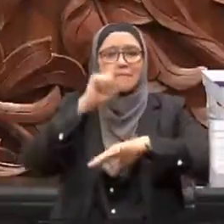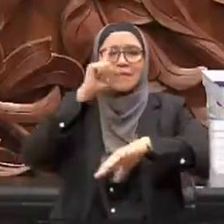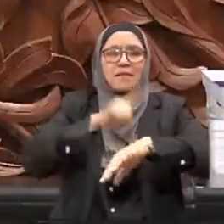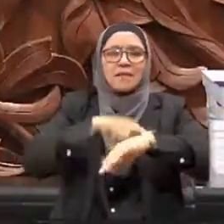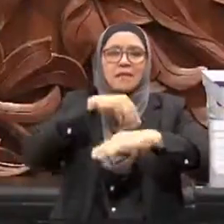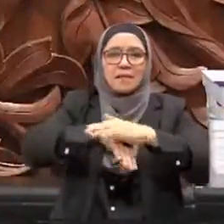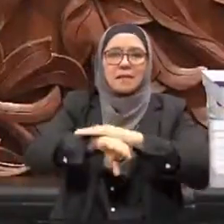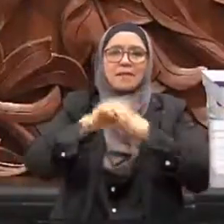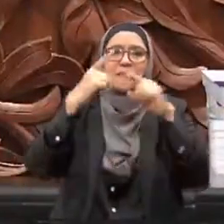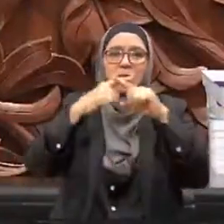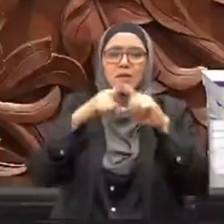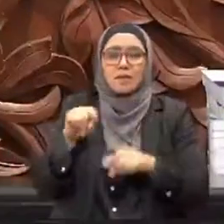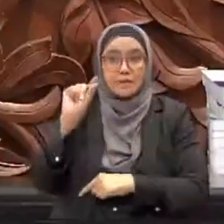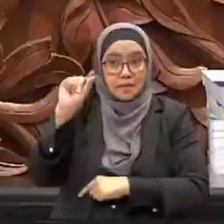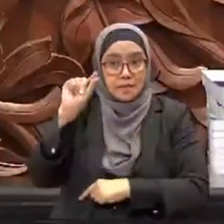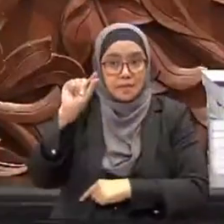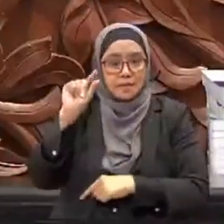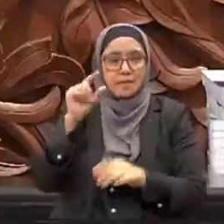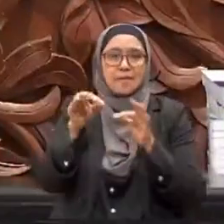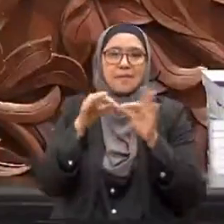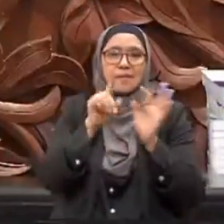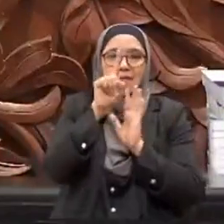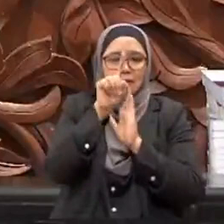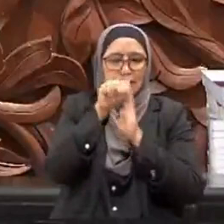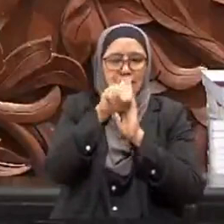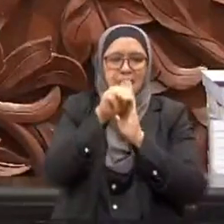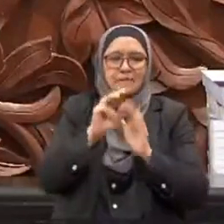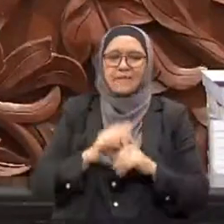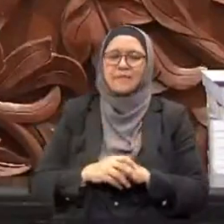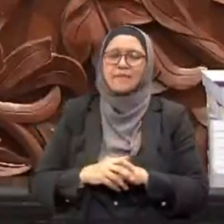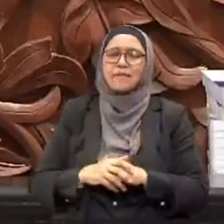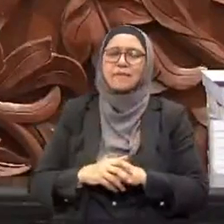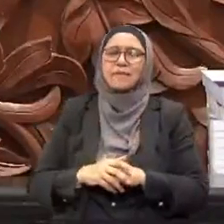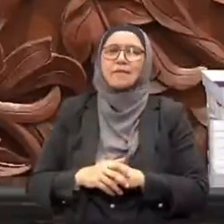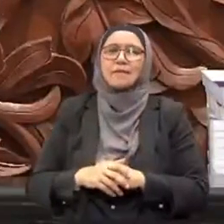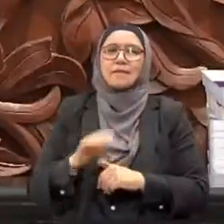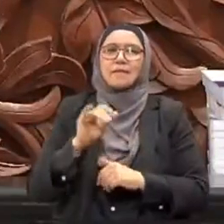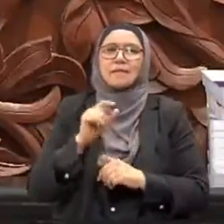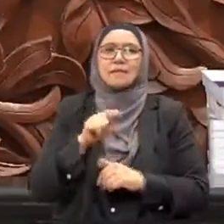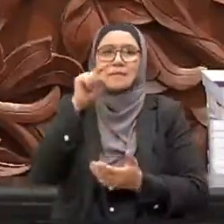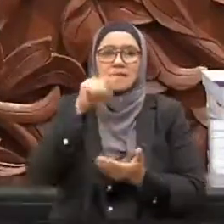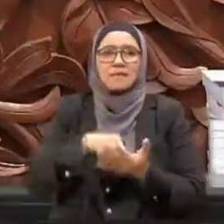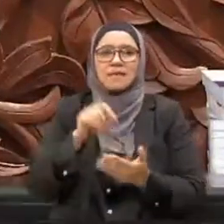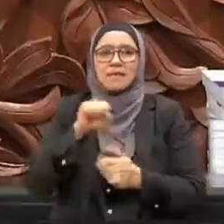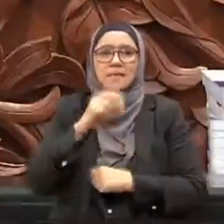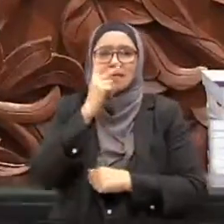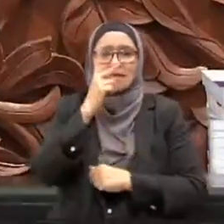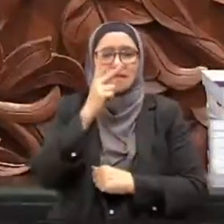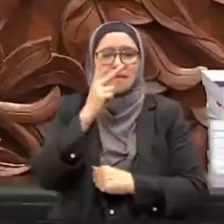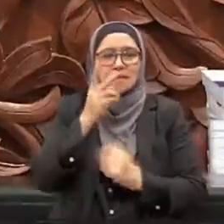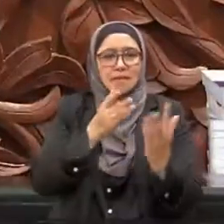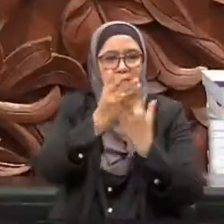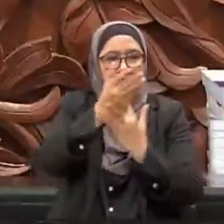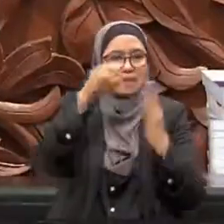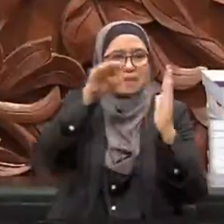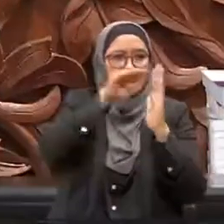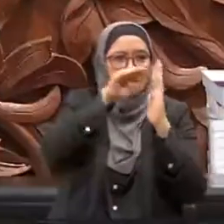sambil ruang ini sebentar dalam satu menit ini boleh terlihat ya pada peraturan